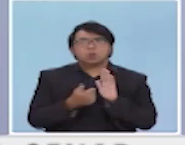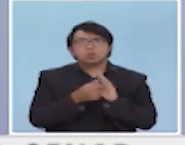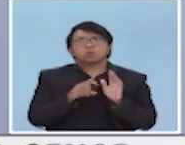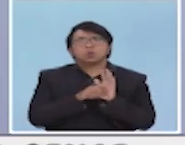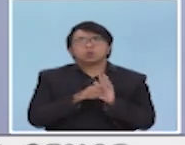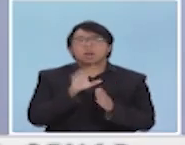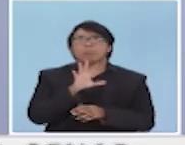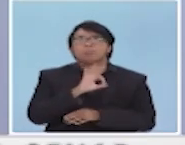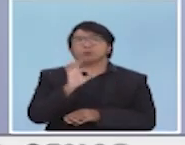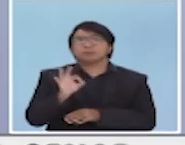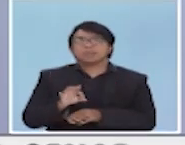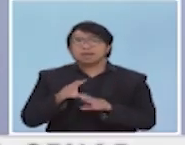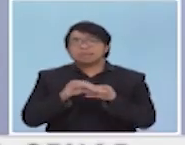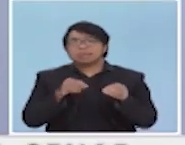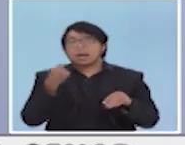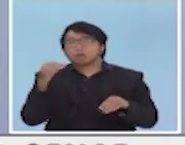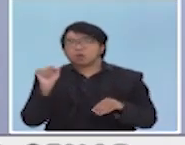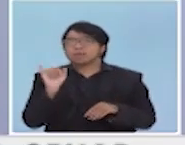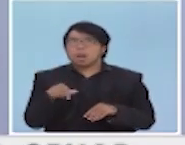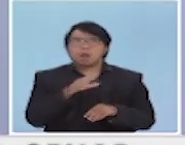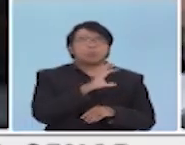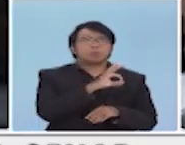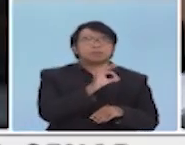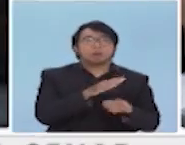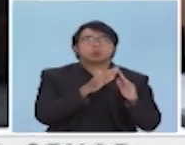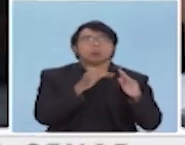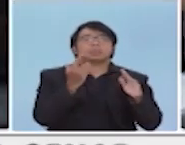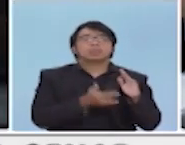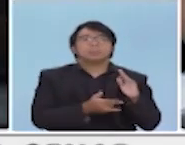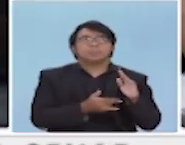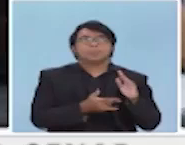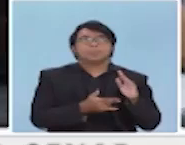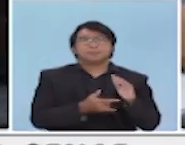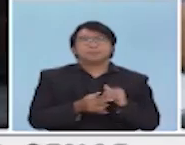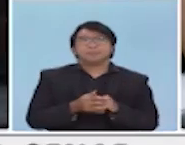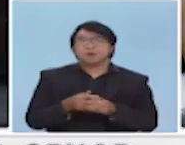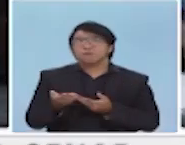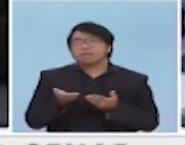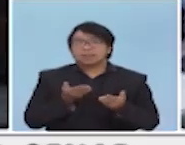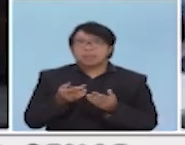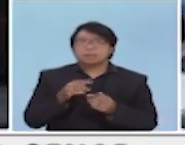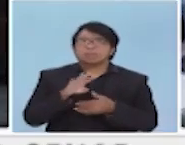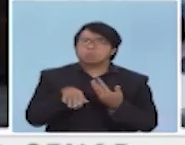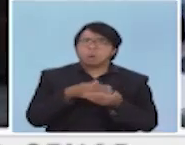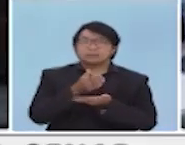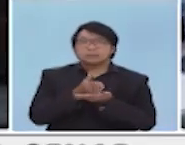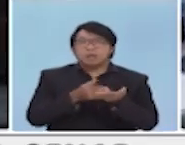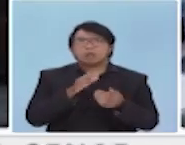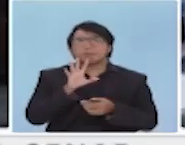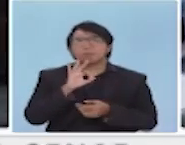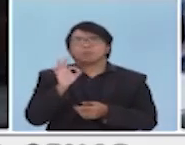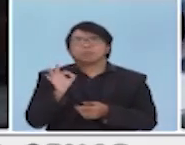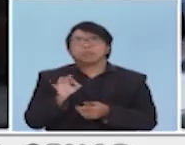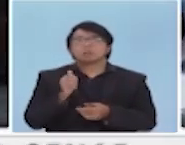rumah, dan semua fasilitas kapasitasnya diisi maksimal 50%. Oke, Mas Anies, supaya kita bisa mencegah tidak